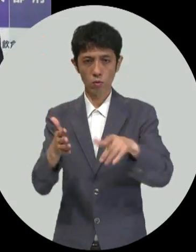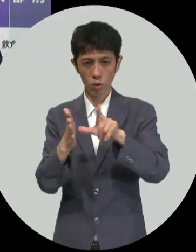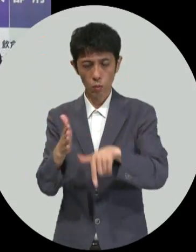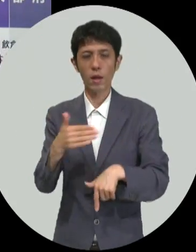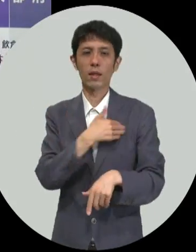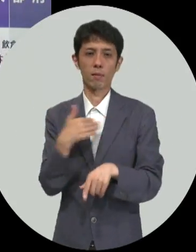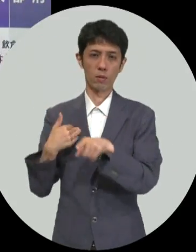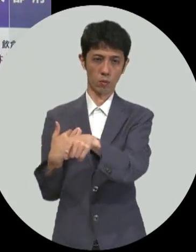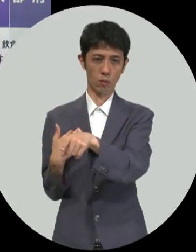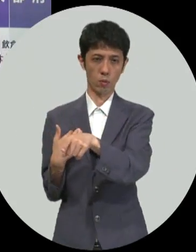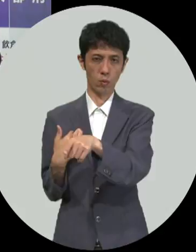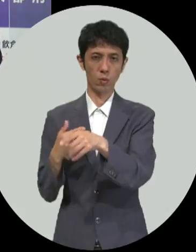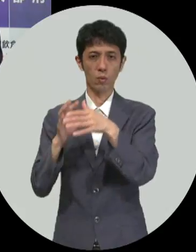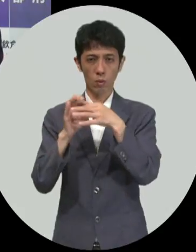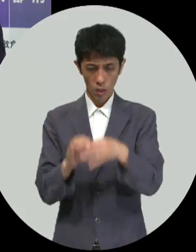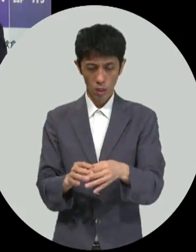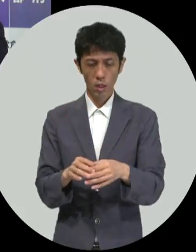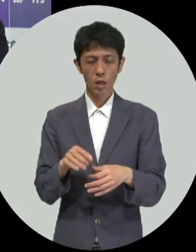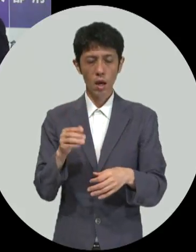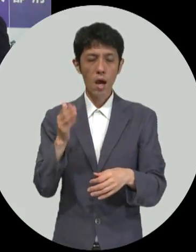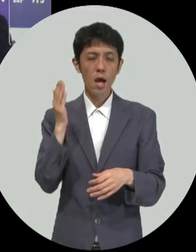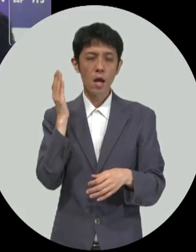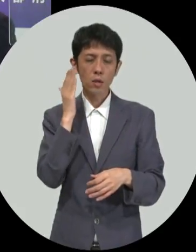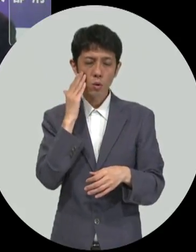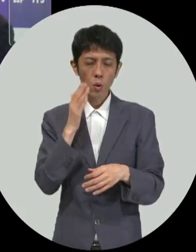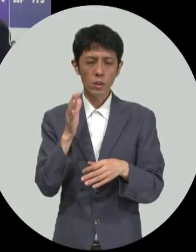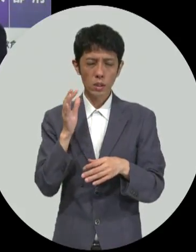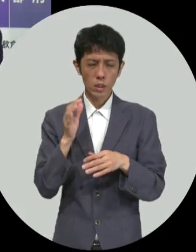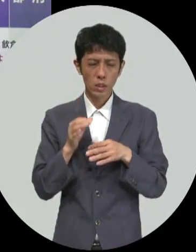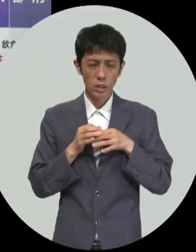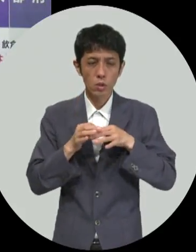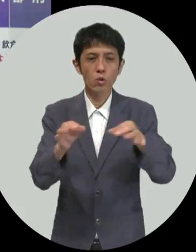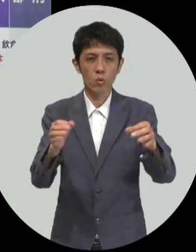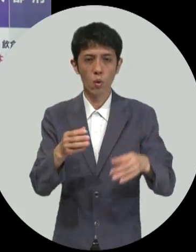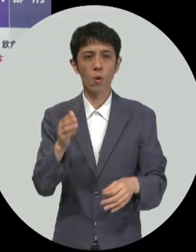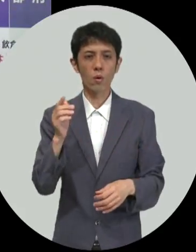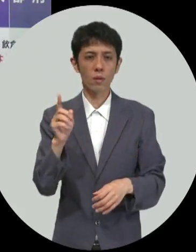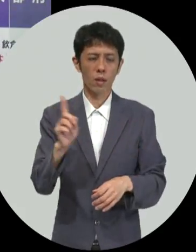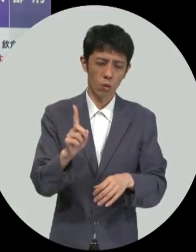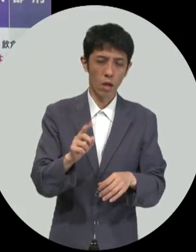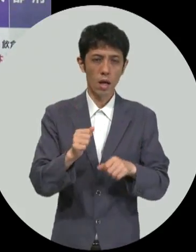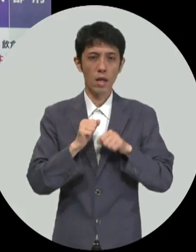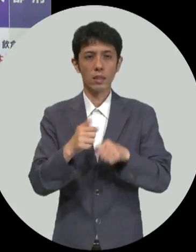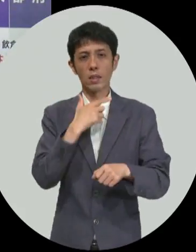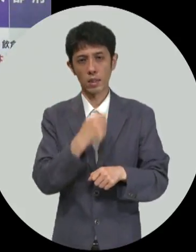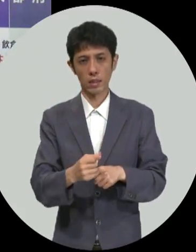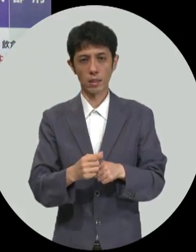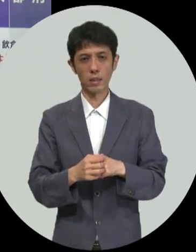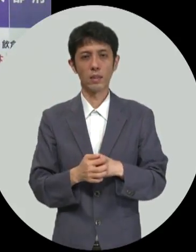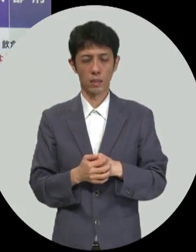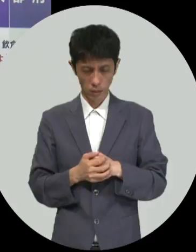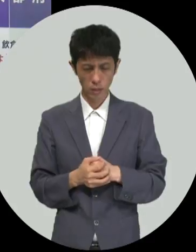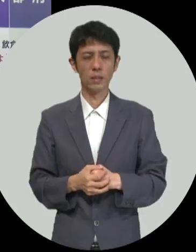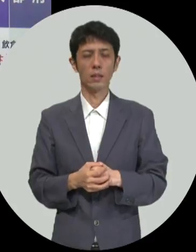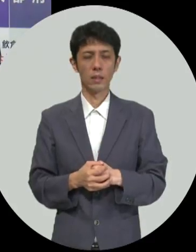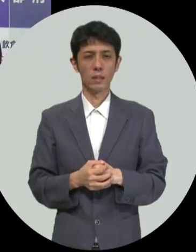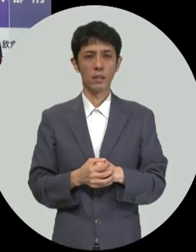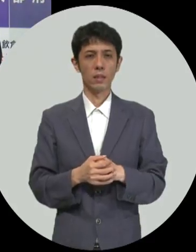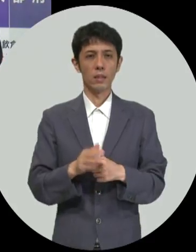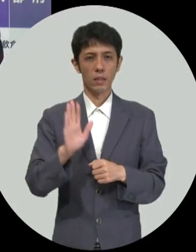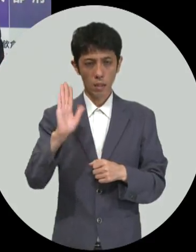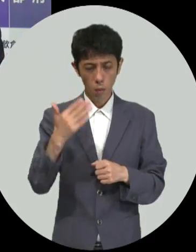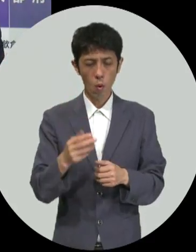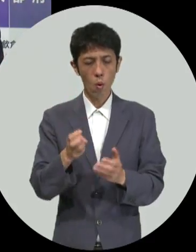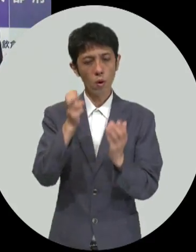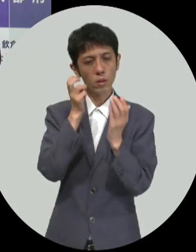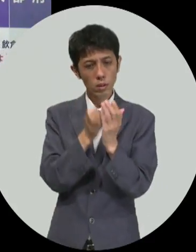できるということになっておりまして、これはなんとか早期支給をしたいんですけれども、さまざまですね、規則等の